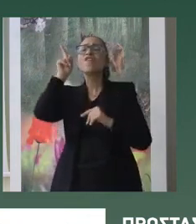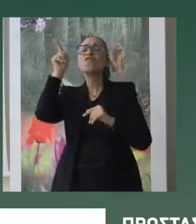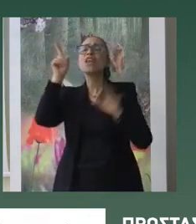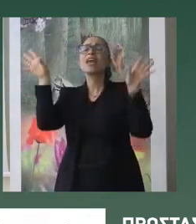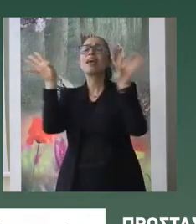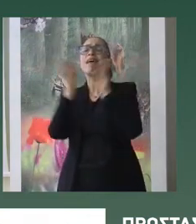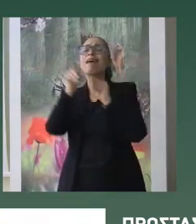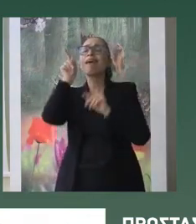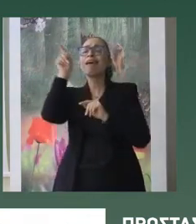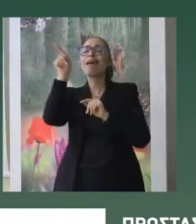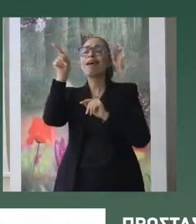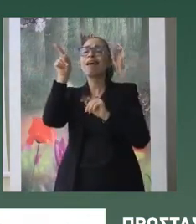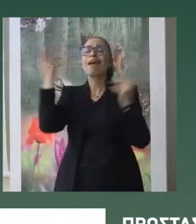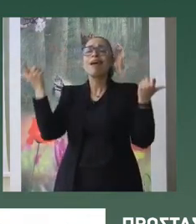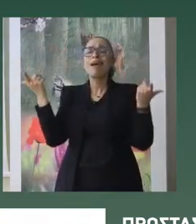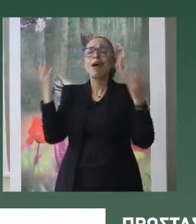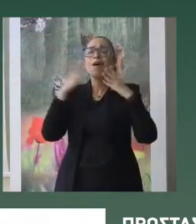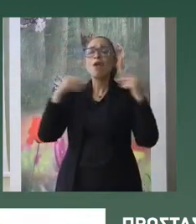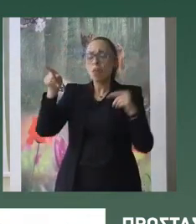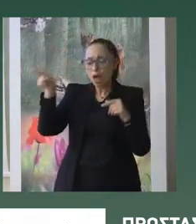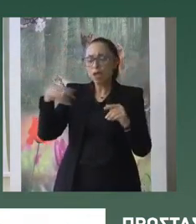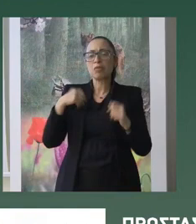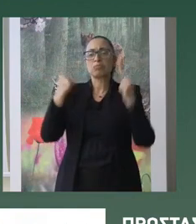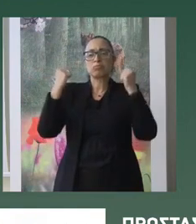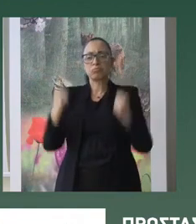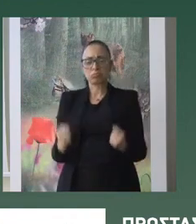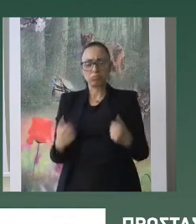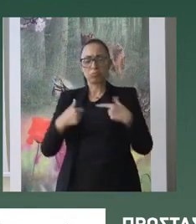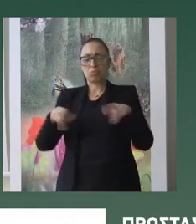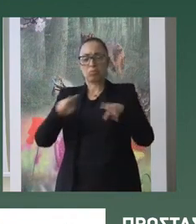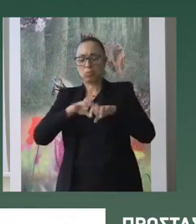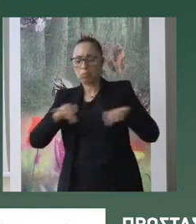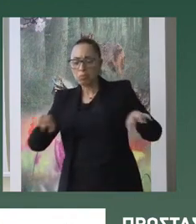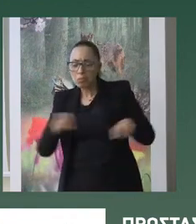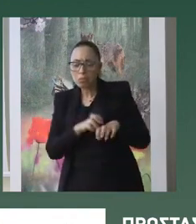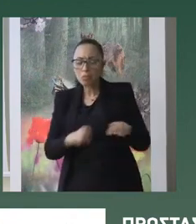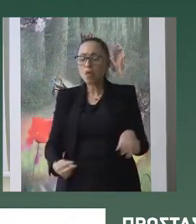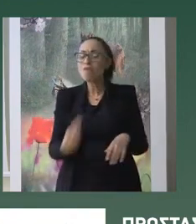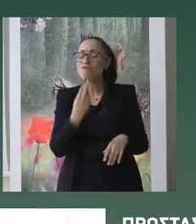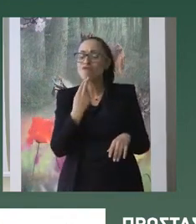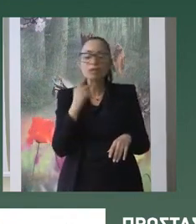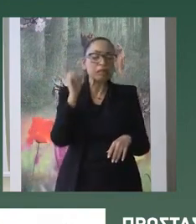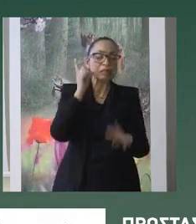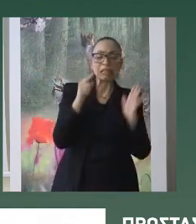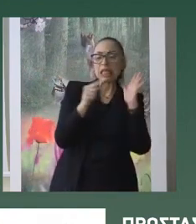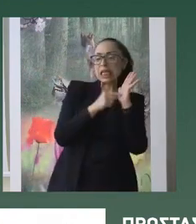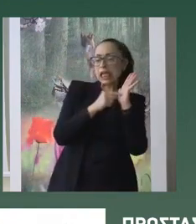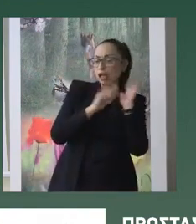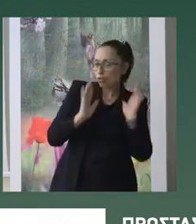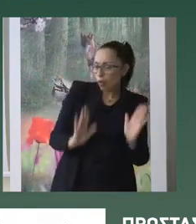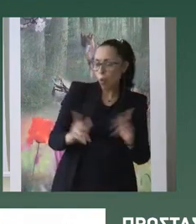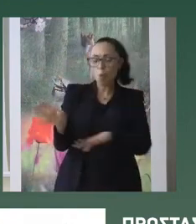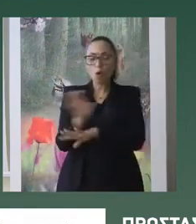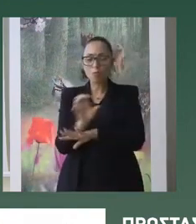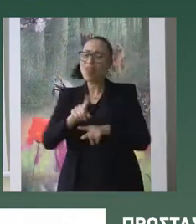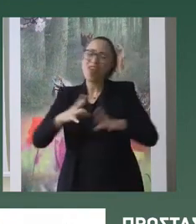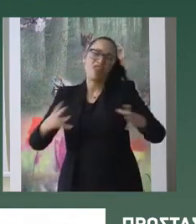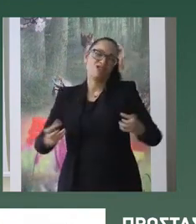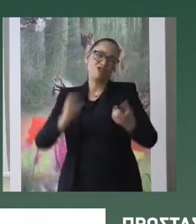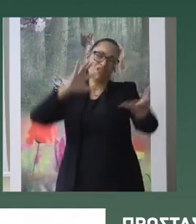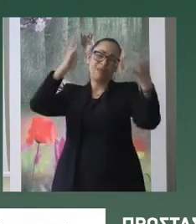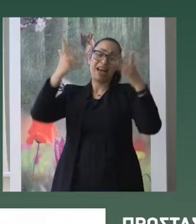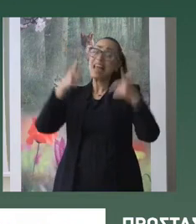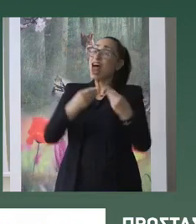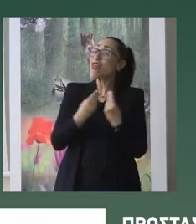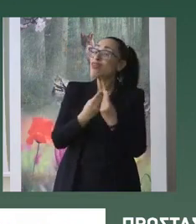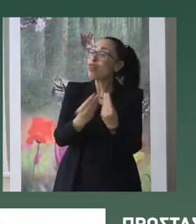Ο νεαρός κάθεται εκεί, ποδηλατεί και φορτίζει το κινητό του και το κομπιούτερ του. Ναι, δεν θα το σώσει τον πλανήτη, κάνοντας το αυτό,